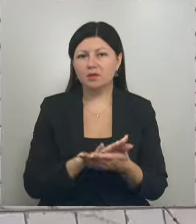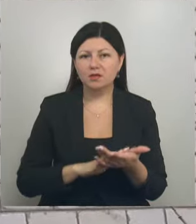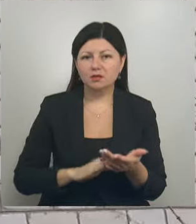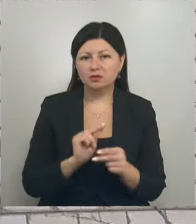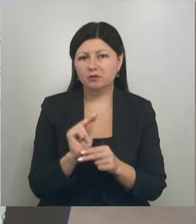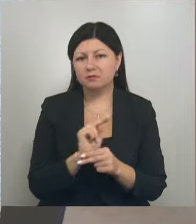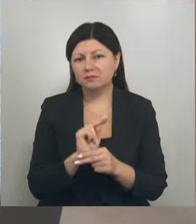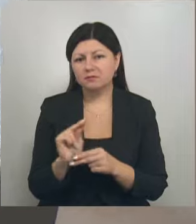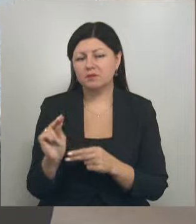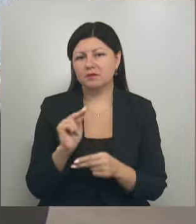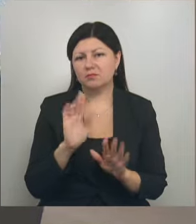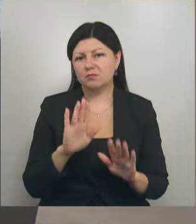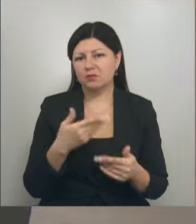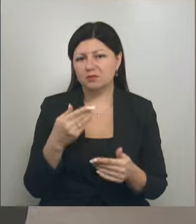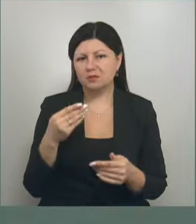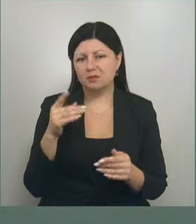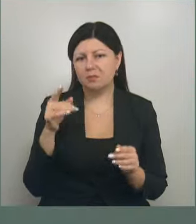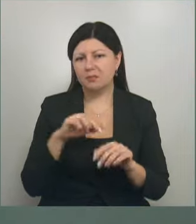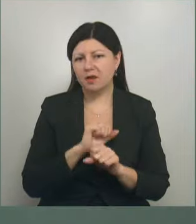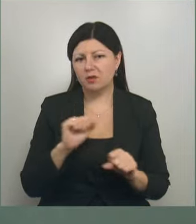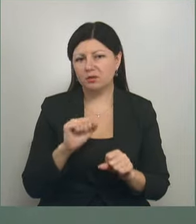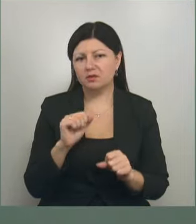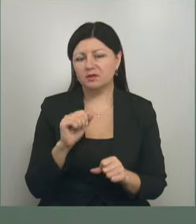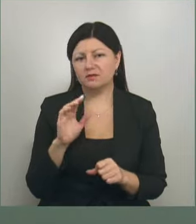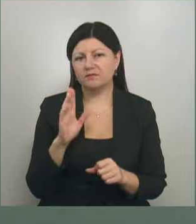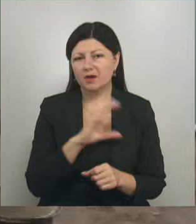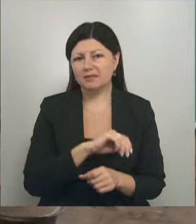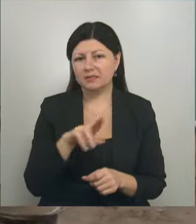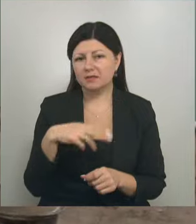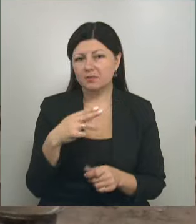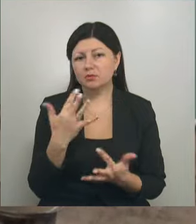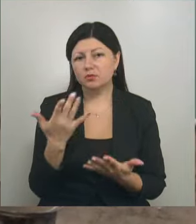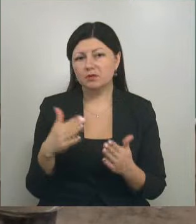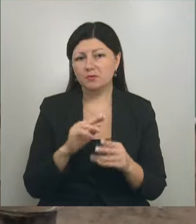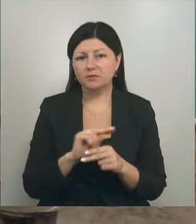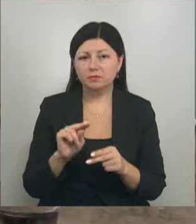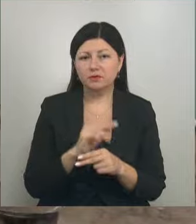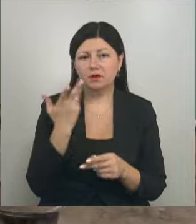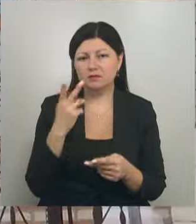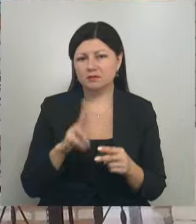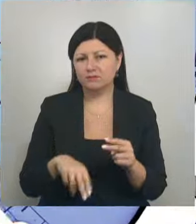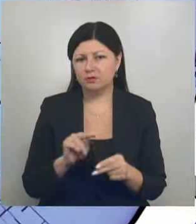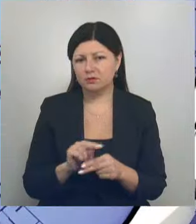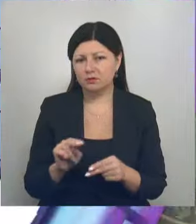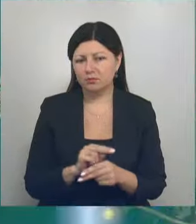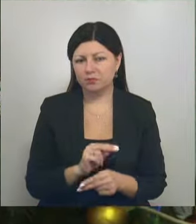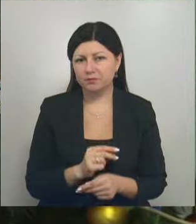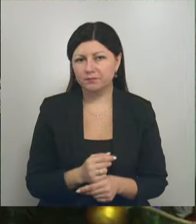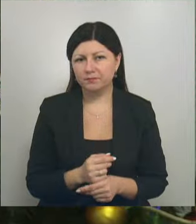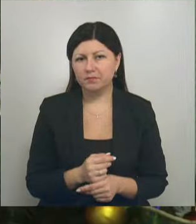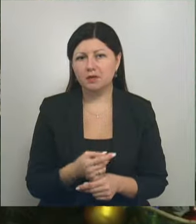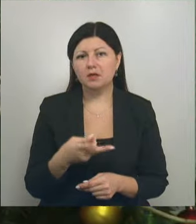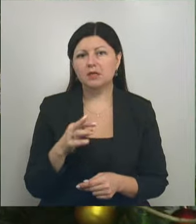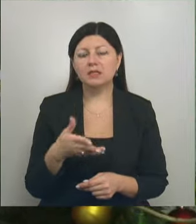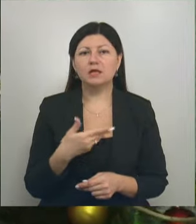последствия прилетов со стороны ВСУ в конце декабря. Сколько домов уже отремонтировали и когда завершат все работы? Для